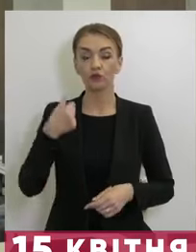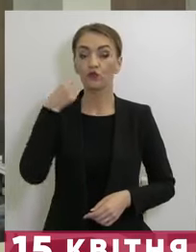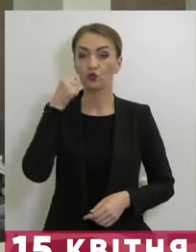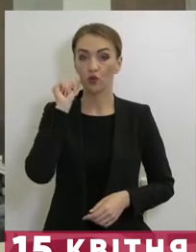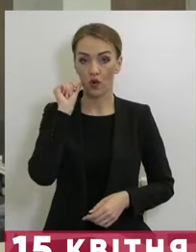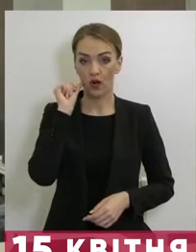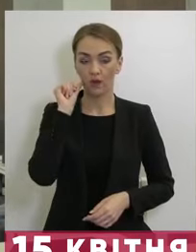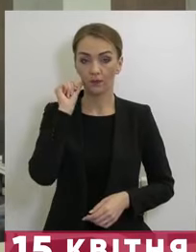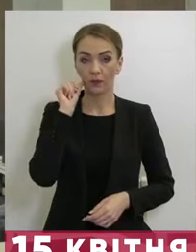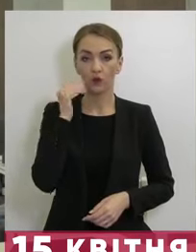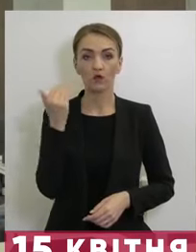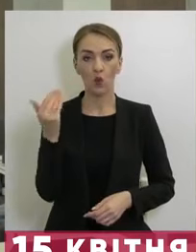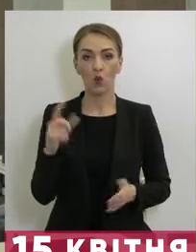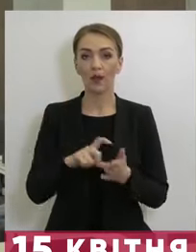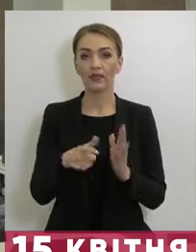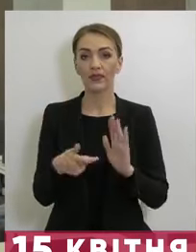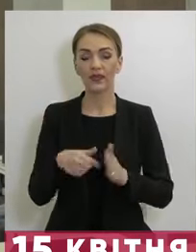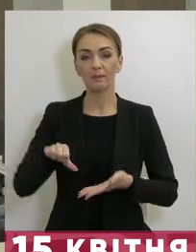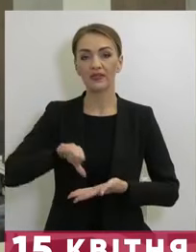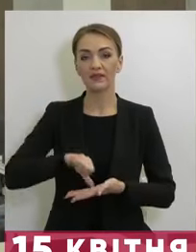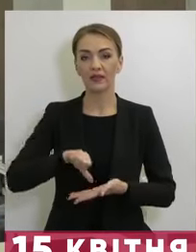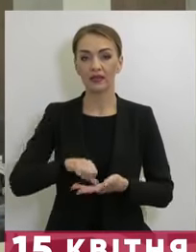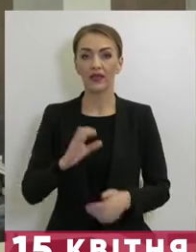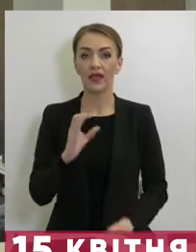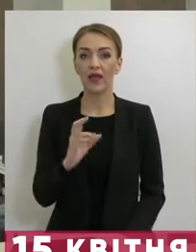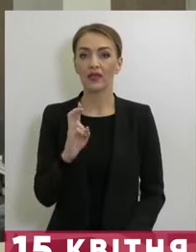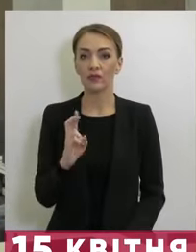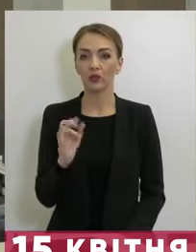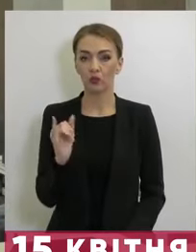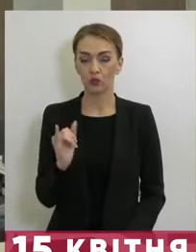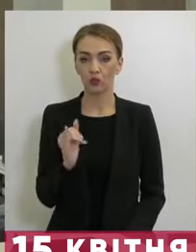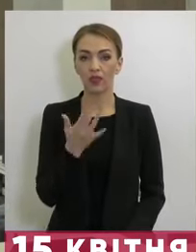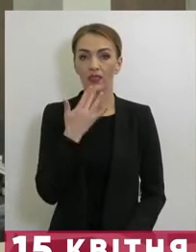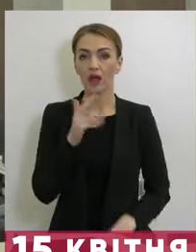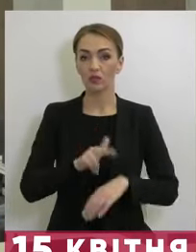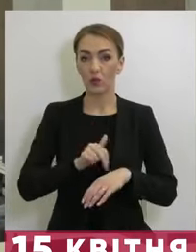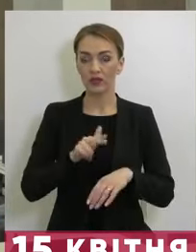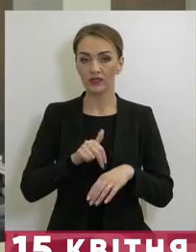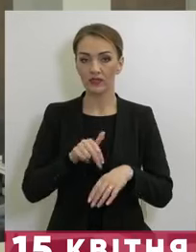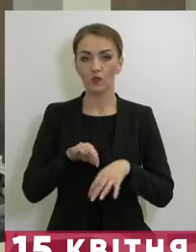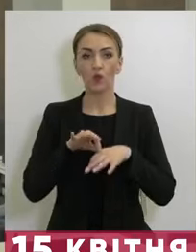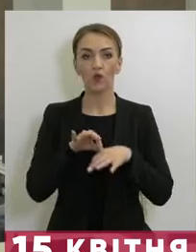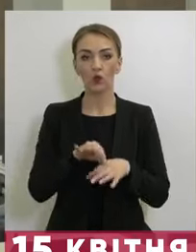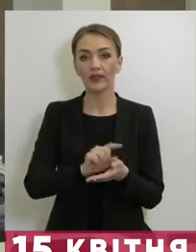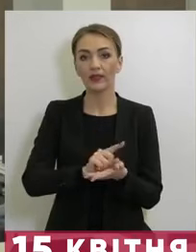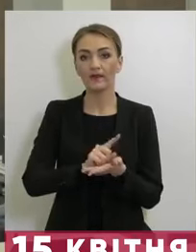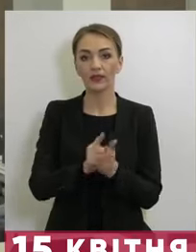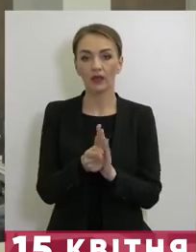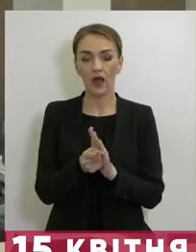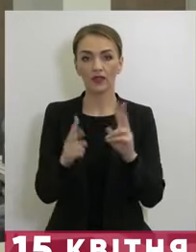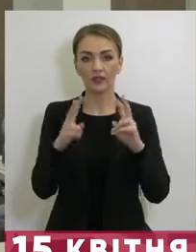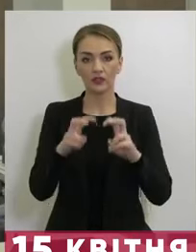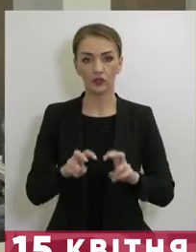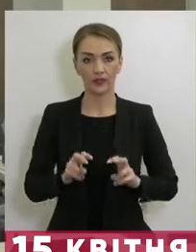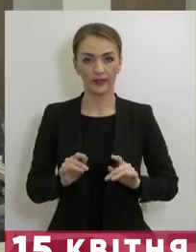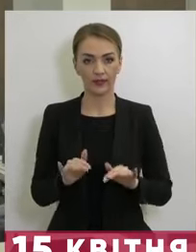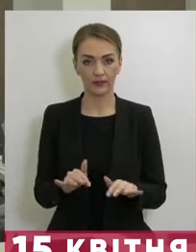Вчора в його кабінеті представники СБУ та Нацполіції проводили невідкладні слідчі